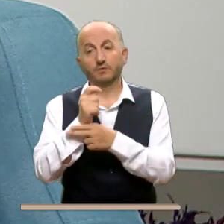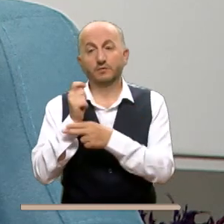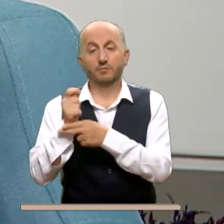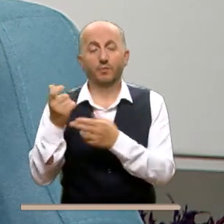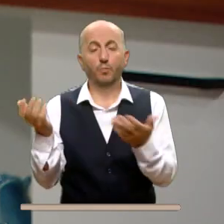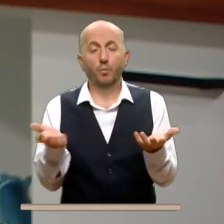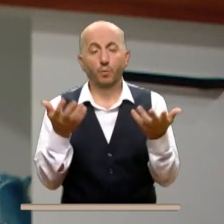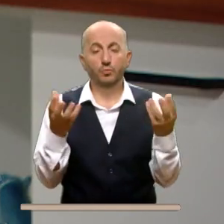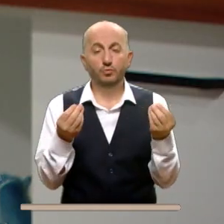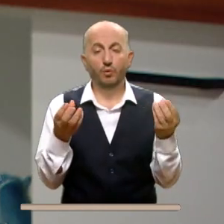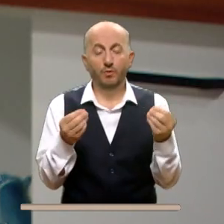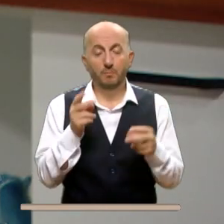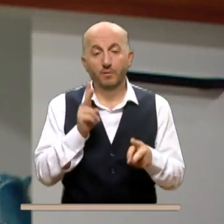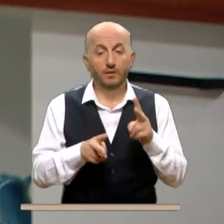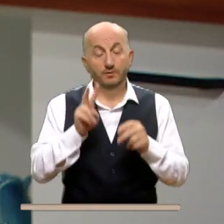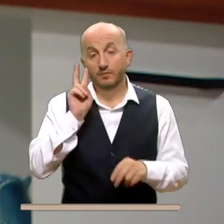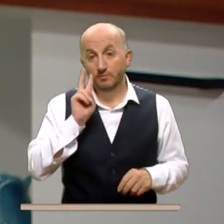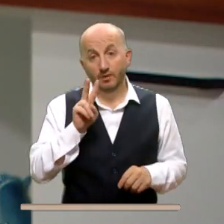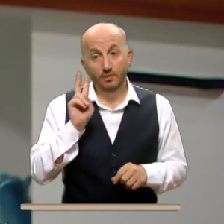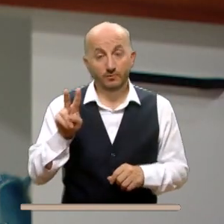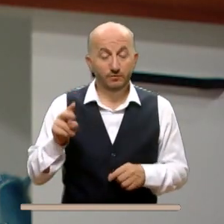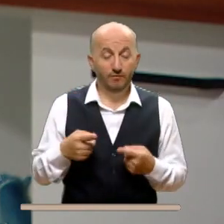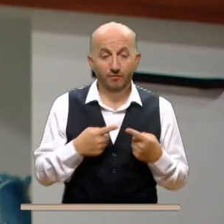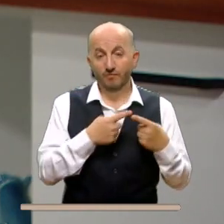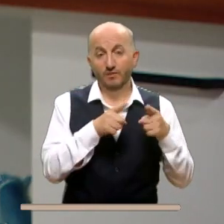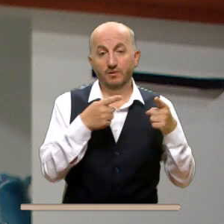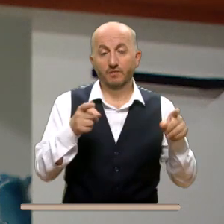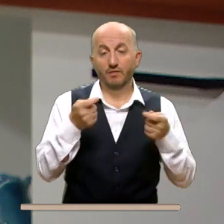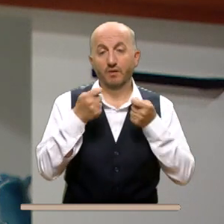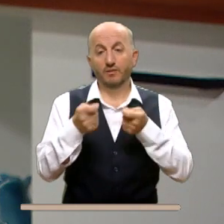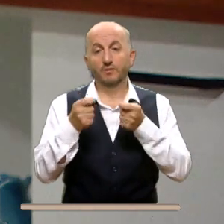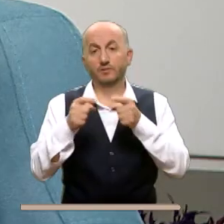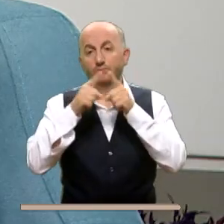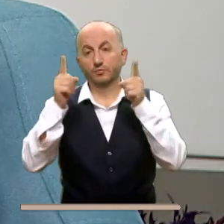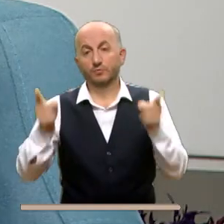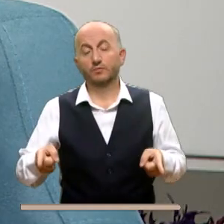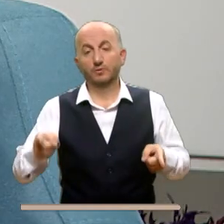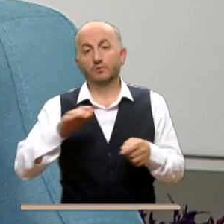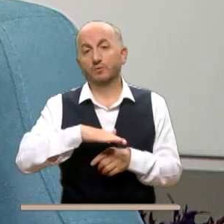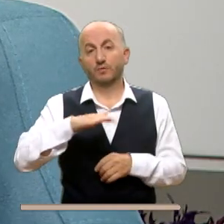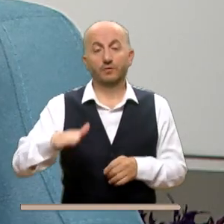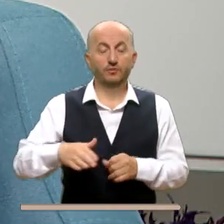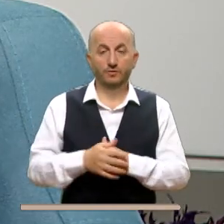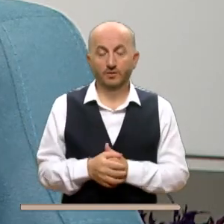geçilmiyor. Yani bazen bakıyoruz farklı eğitim kurumlarında öğrenciler